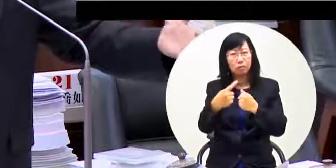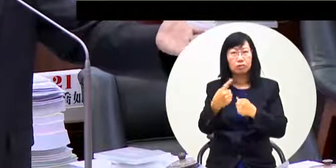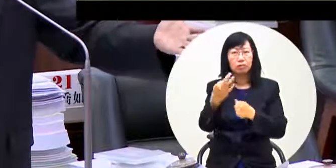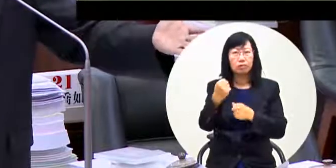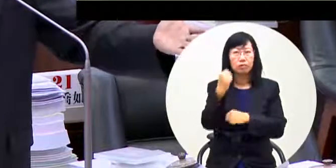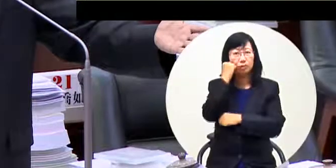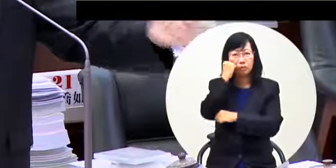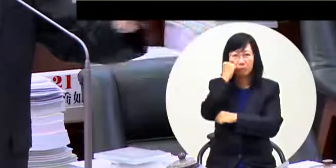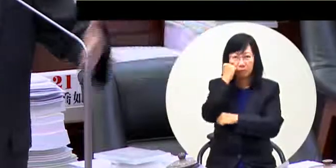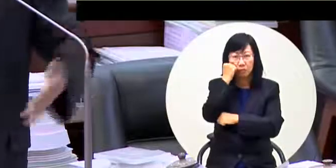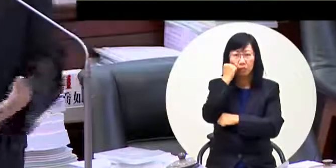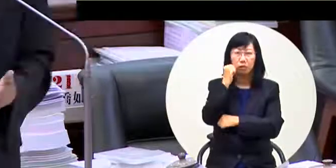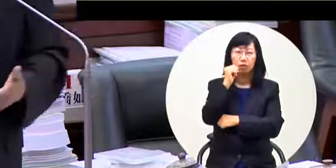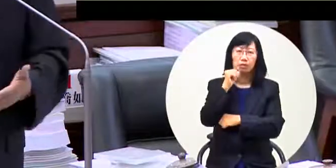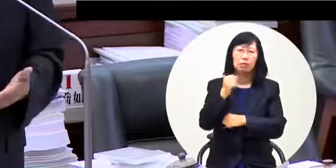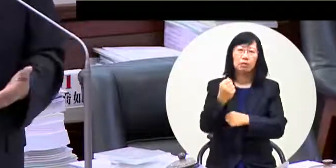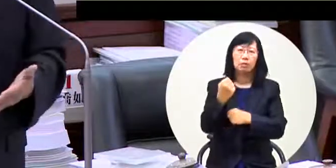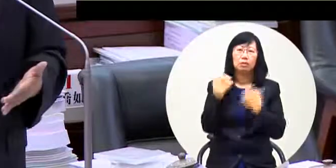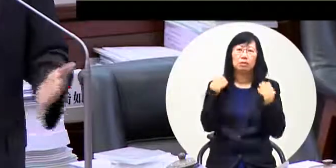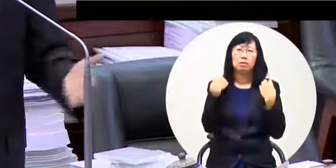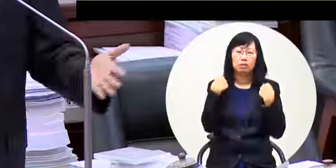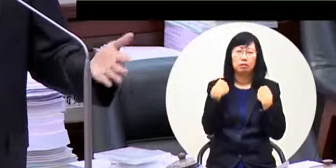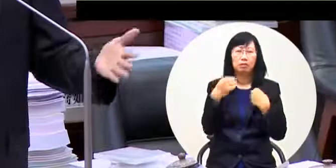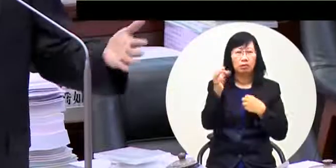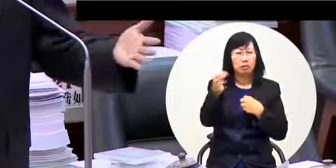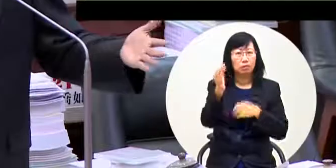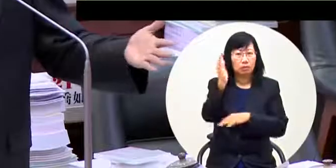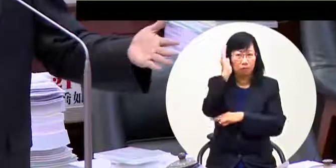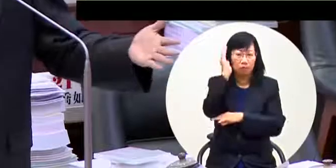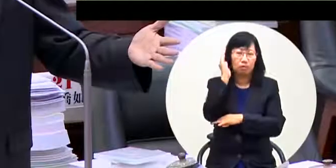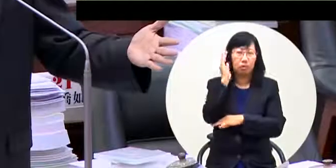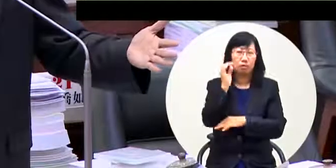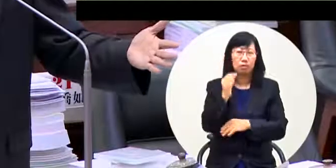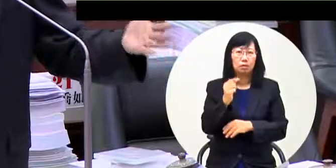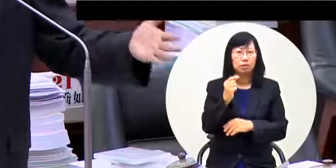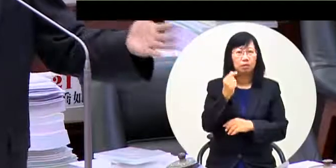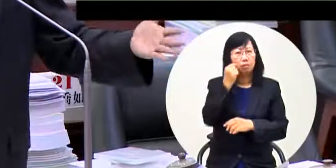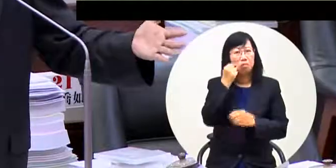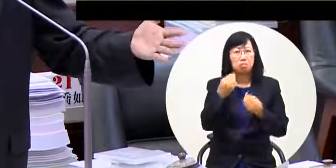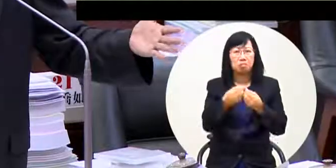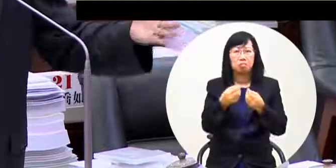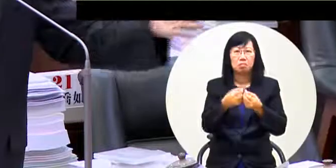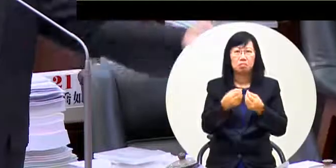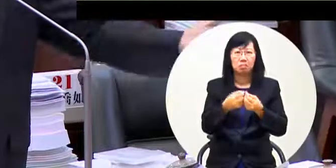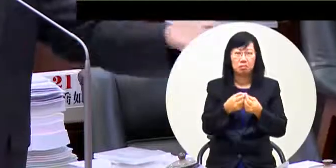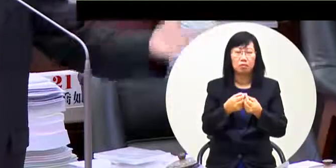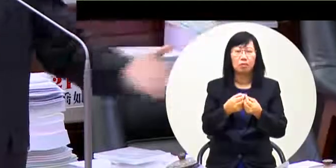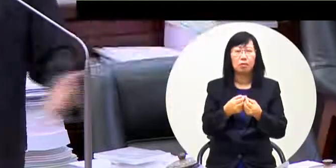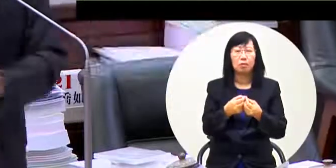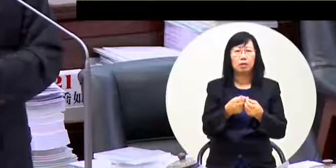财政。佫甲免讲，财政，我想局长很清楚，财政佫阿妈嘛，